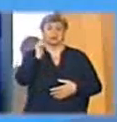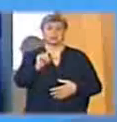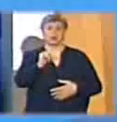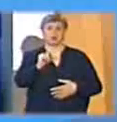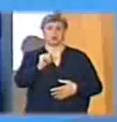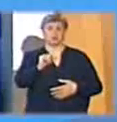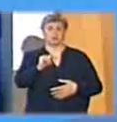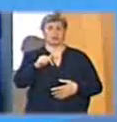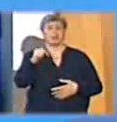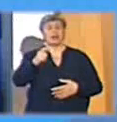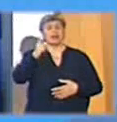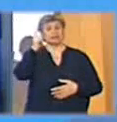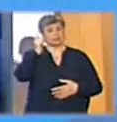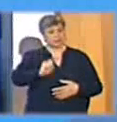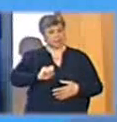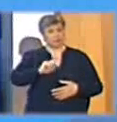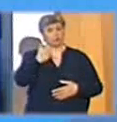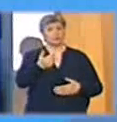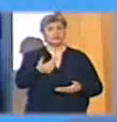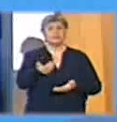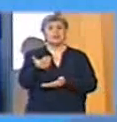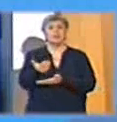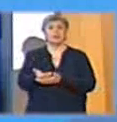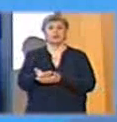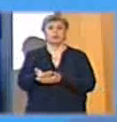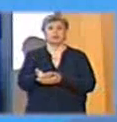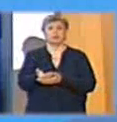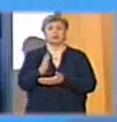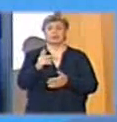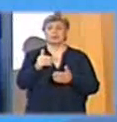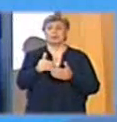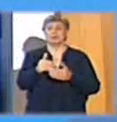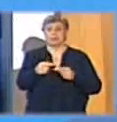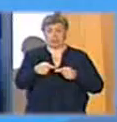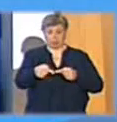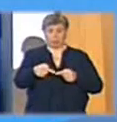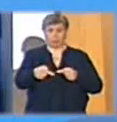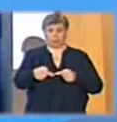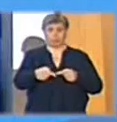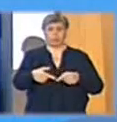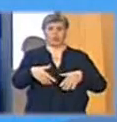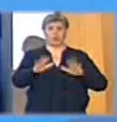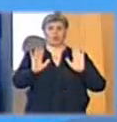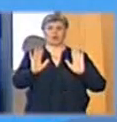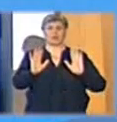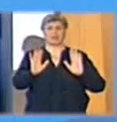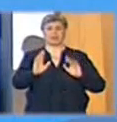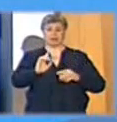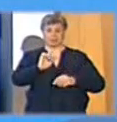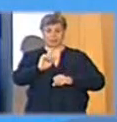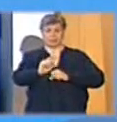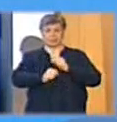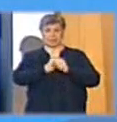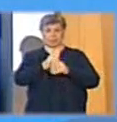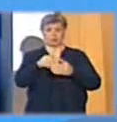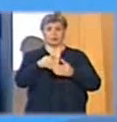είναι σύντομα. Όταν λέμε σύντομα δεν εννοούμε φυσικά τον επόμενο χρόνο, αλλά δεν μπορώ να σας δώσω ακριβώς το